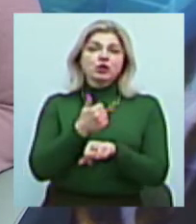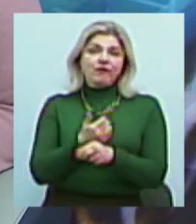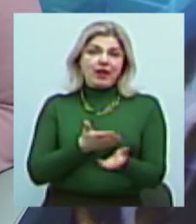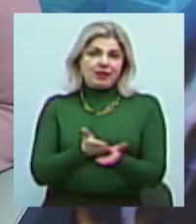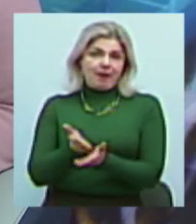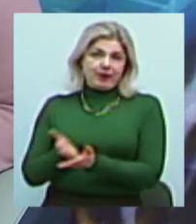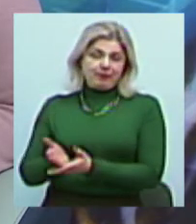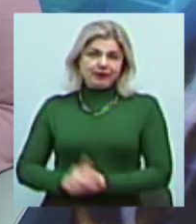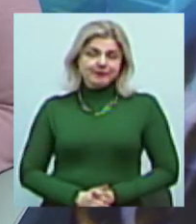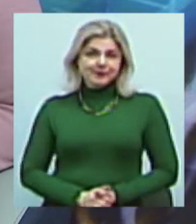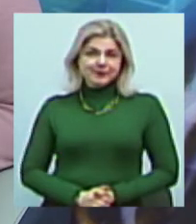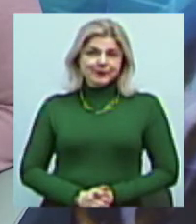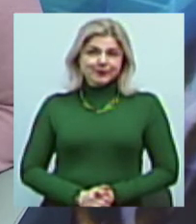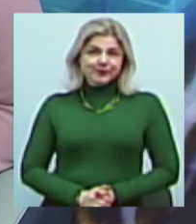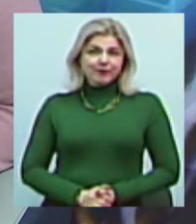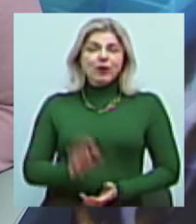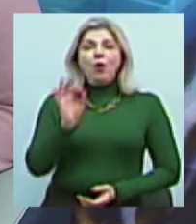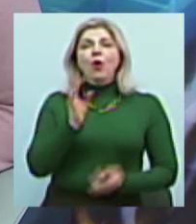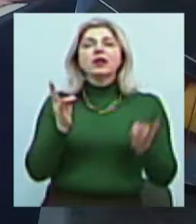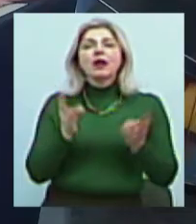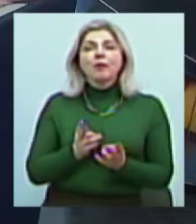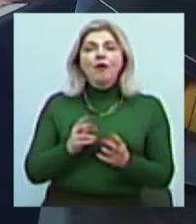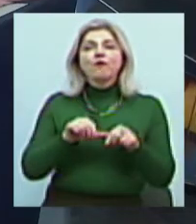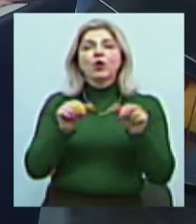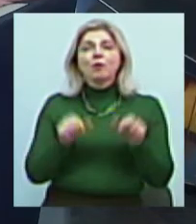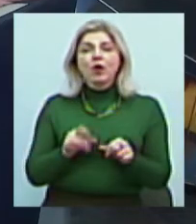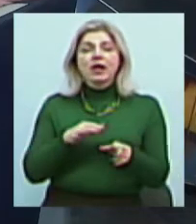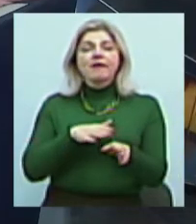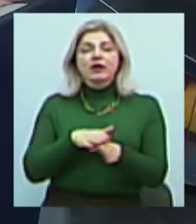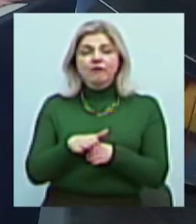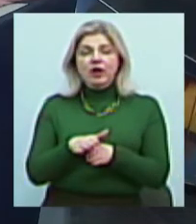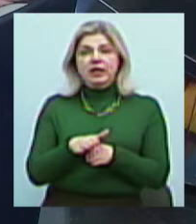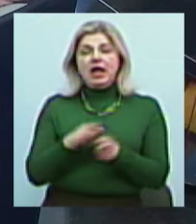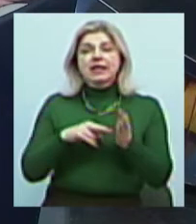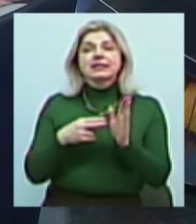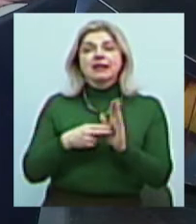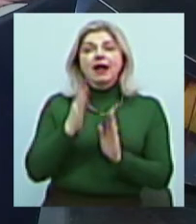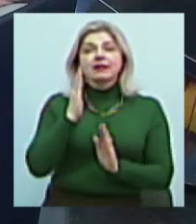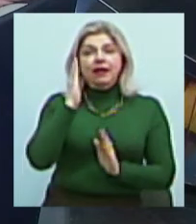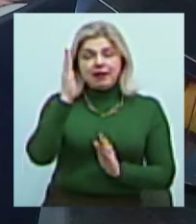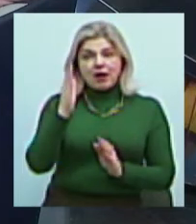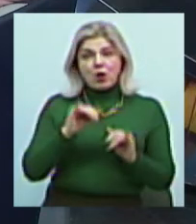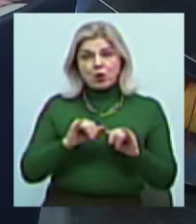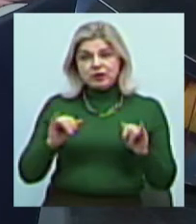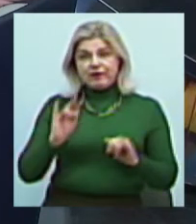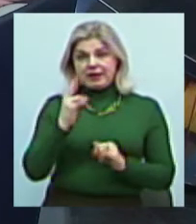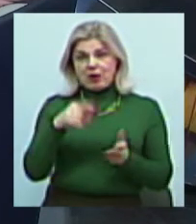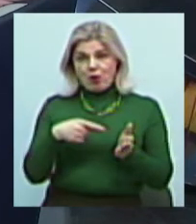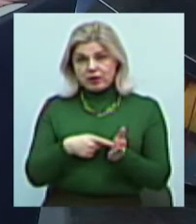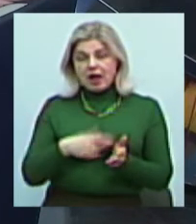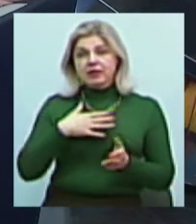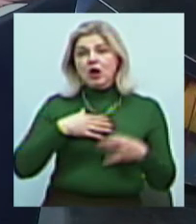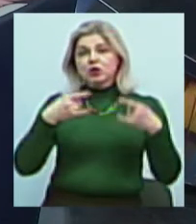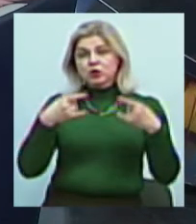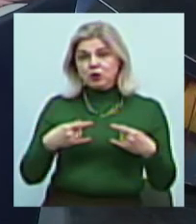напрямки, скажімо так. Про необхідність формування і реалізації стратегії розвитку Миколаєва у нашій